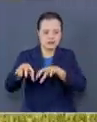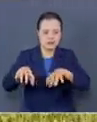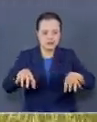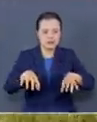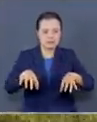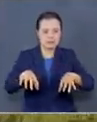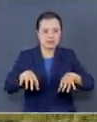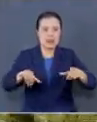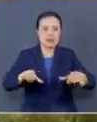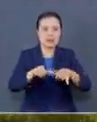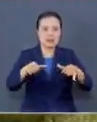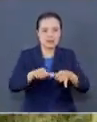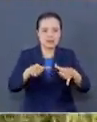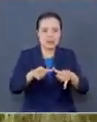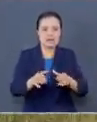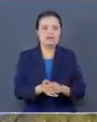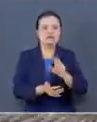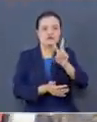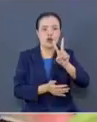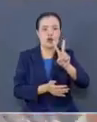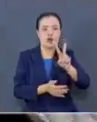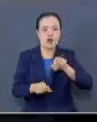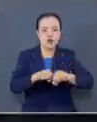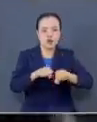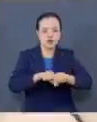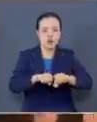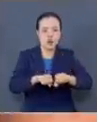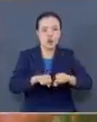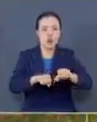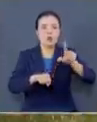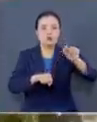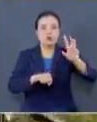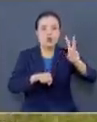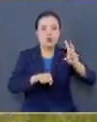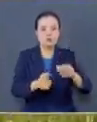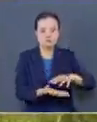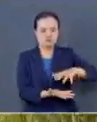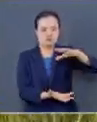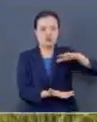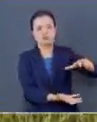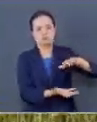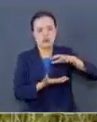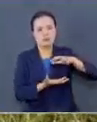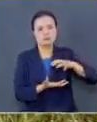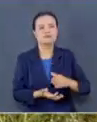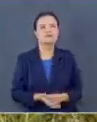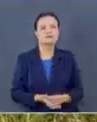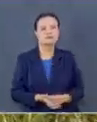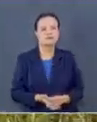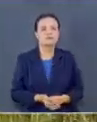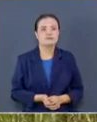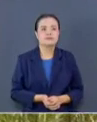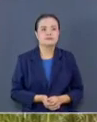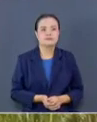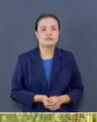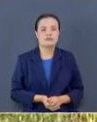แตะ22ข้างนะฮะที่นักพนันถอดทิ้งไว้ได้ตอนวิ่งหนีนะฮะ นี่มาเป็นกองเลยนะ ฮะแบบนี้เลยเจ้าหน้าที่รวบได้เลยนะฮะอ้าวแต่คุณผู้ชมเบื้